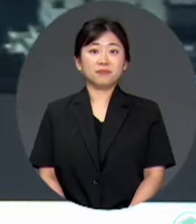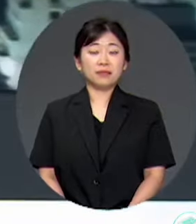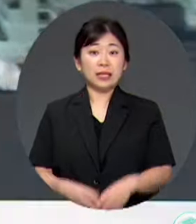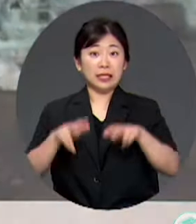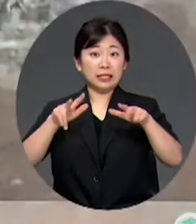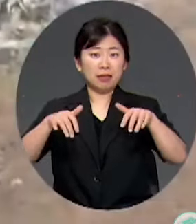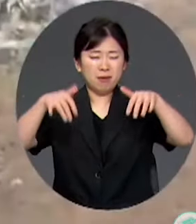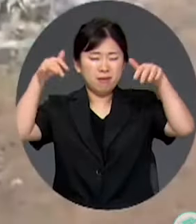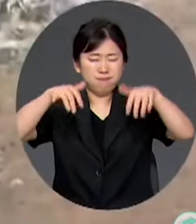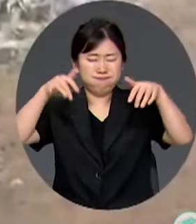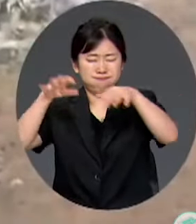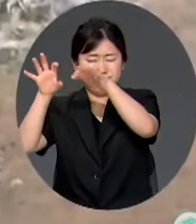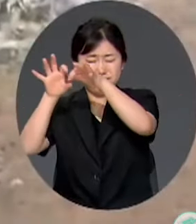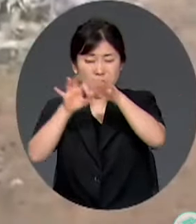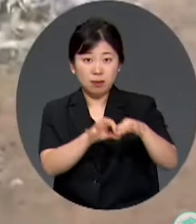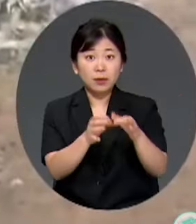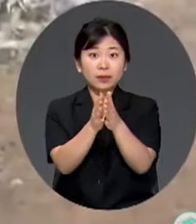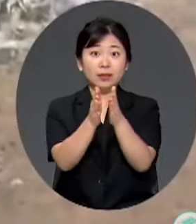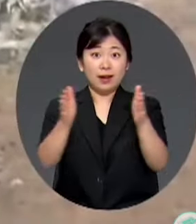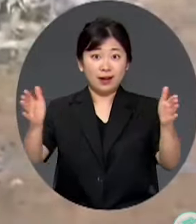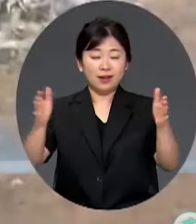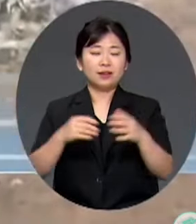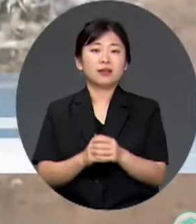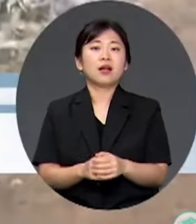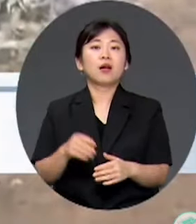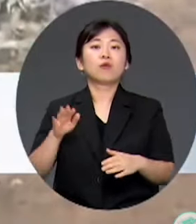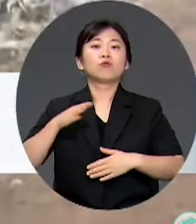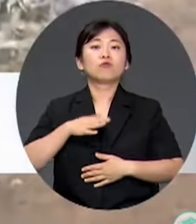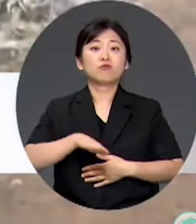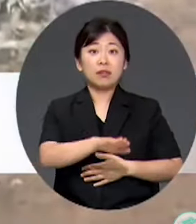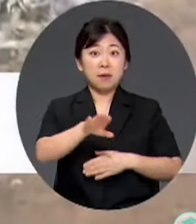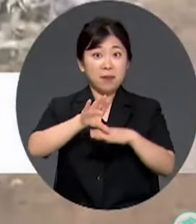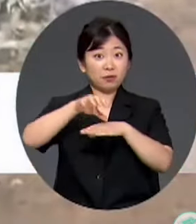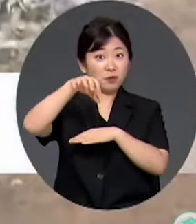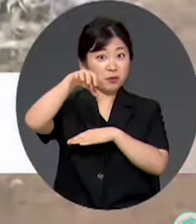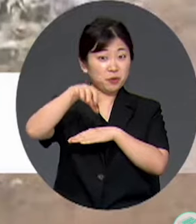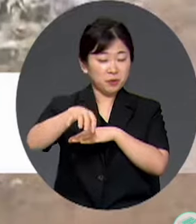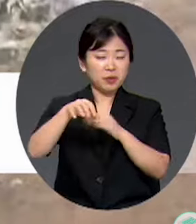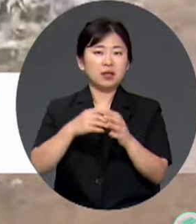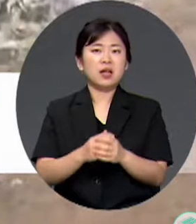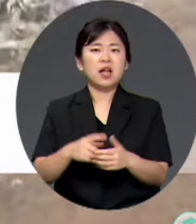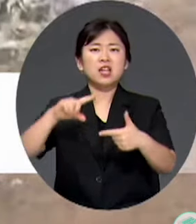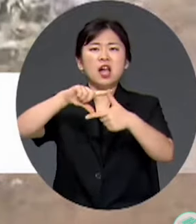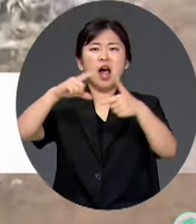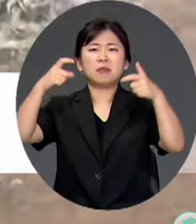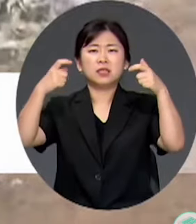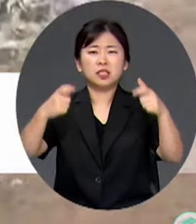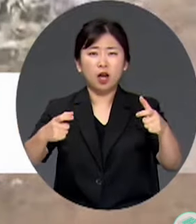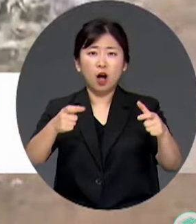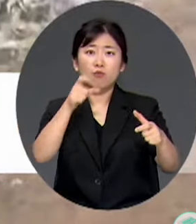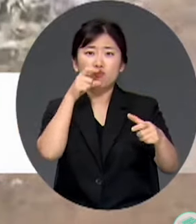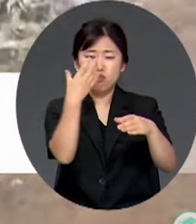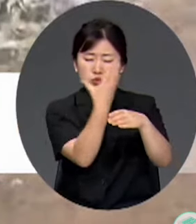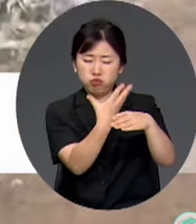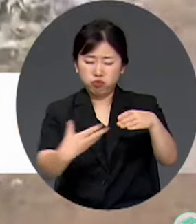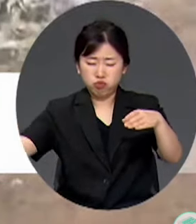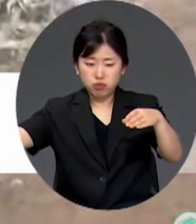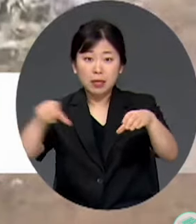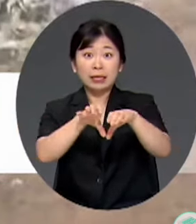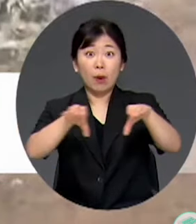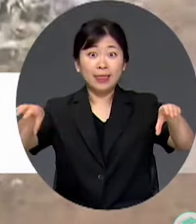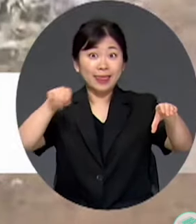본격적인 장마철이 시작됐습니다 저희 MBC 경남은 경남의 하수관이 제대로 관리되고 있는지 그 실태를